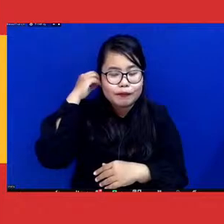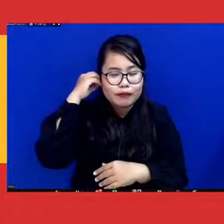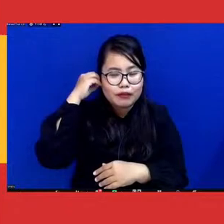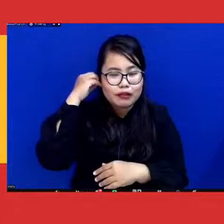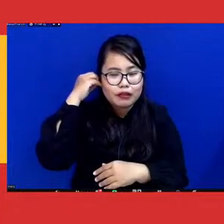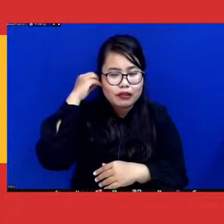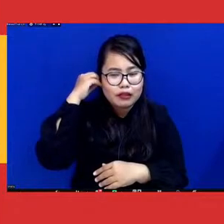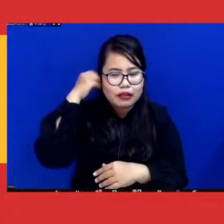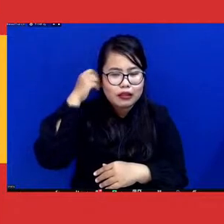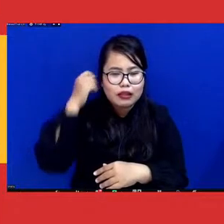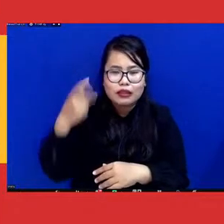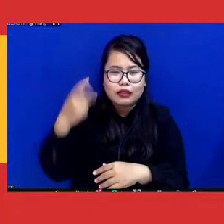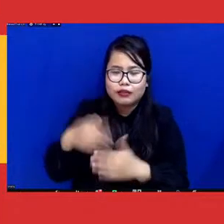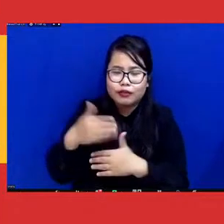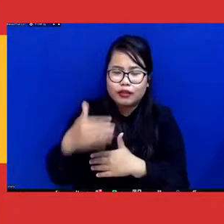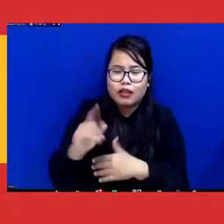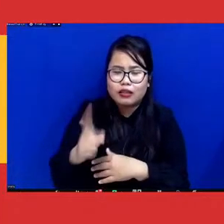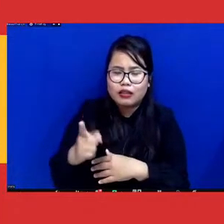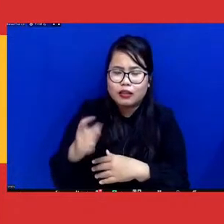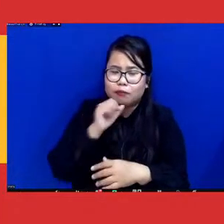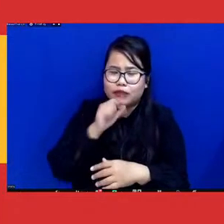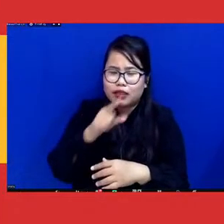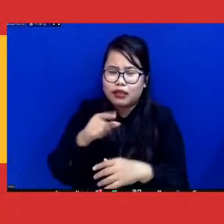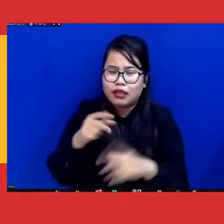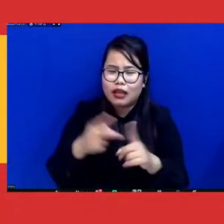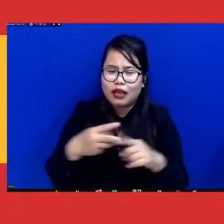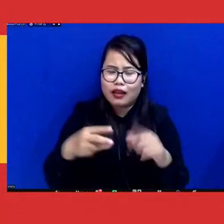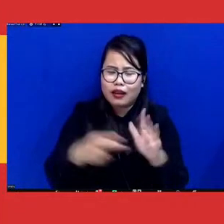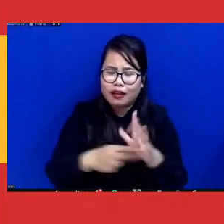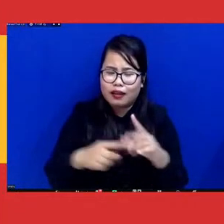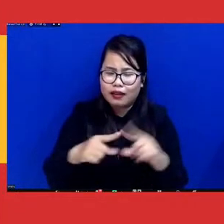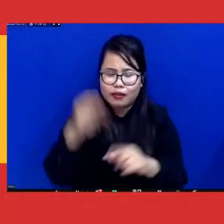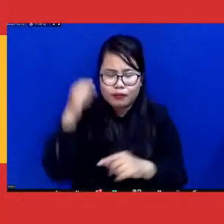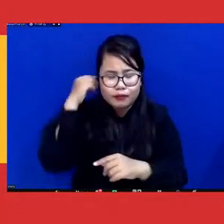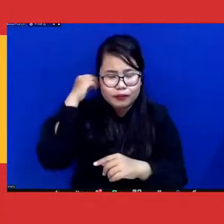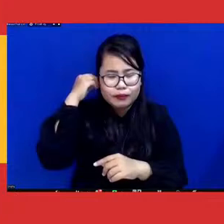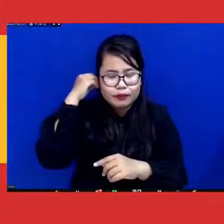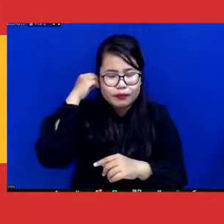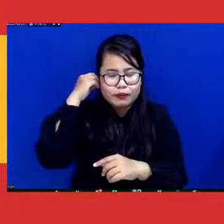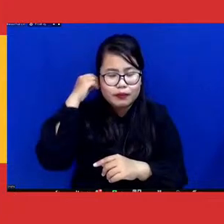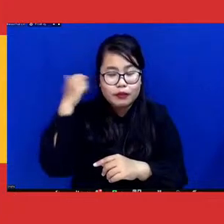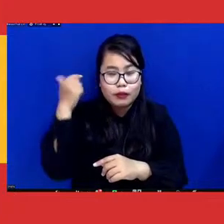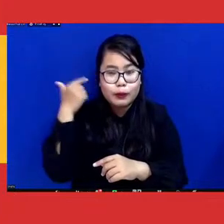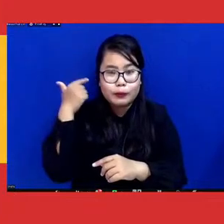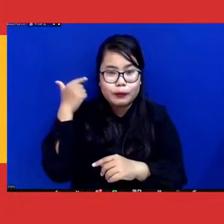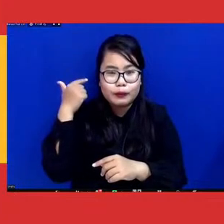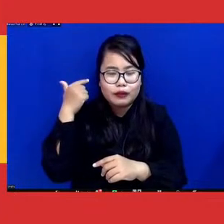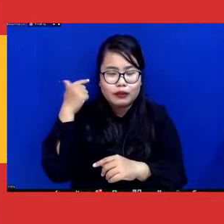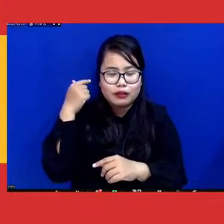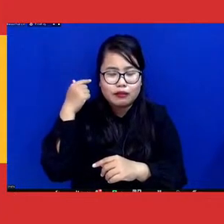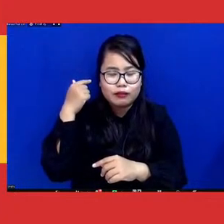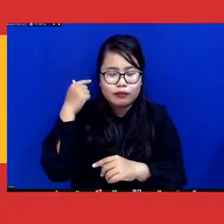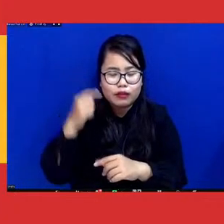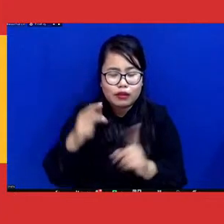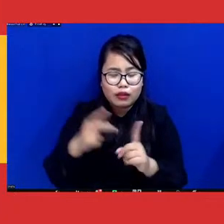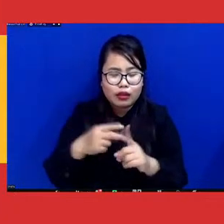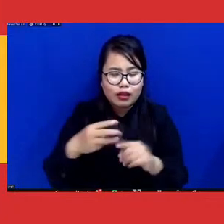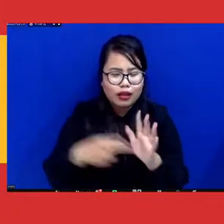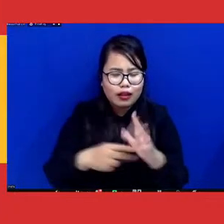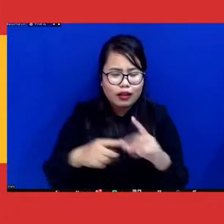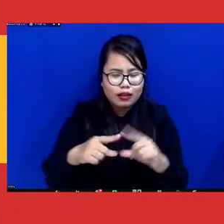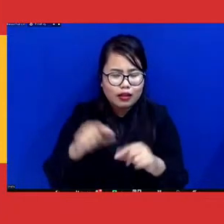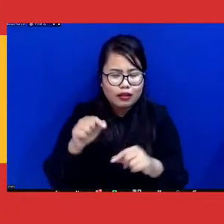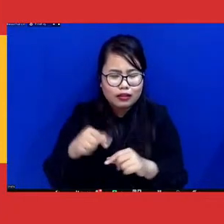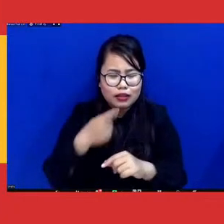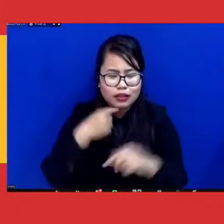message dari Helena Olson, Senior Program Officer Raoul Wallenberg Institute, yang berjudul